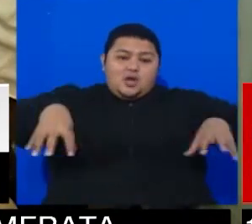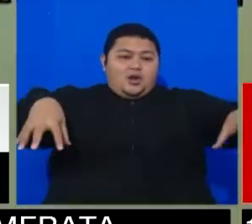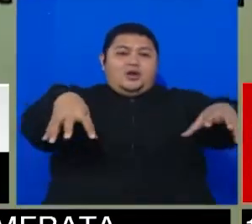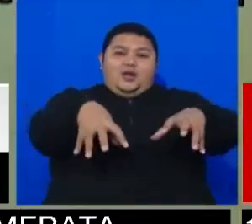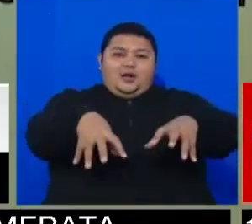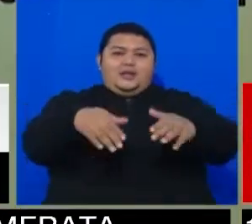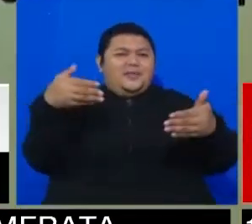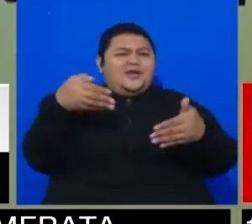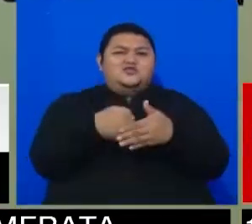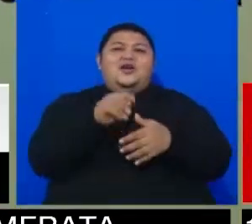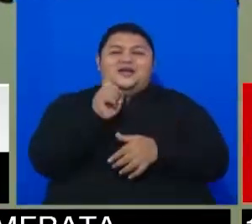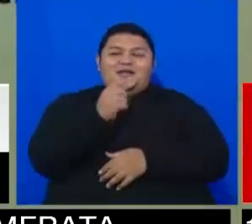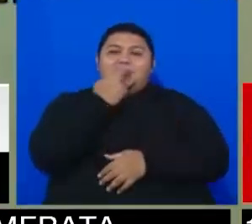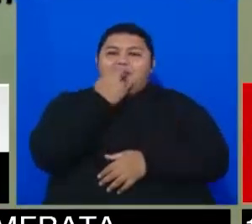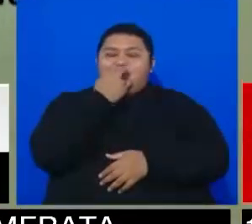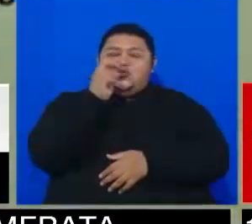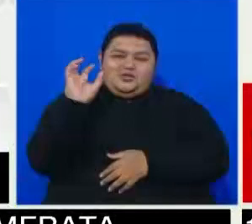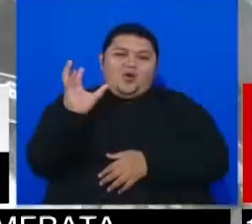kota Bandung, Jawa Barat.